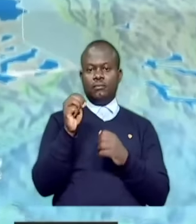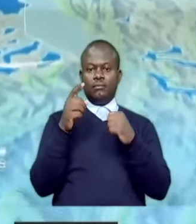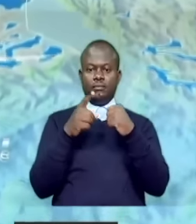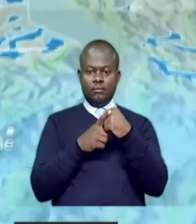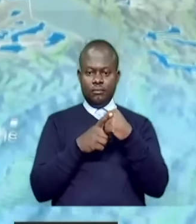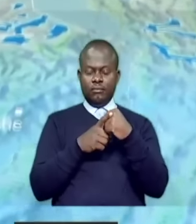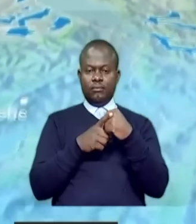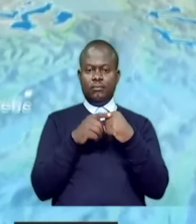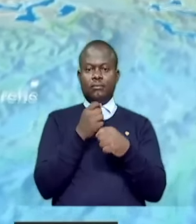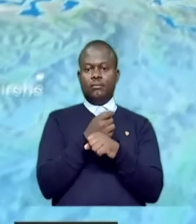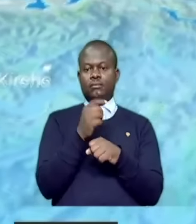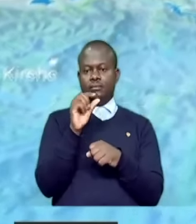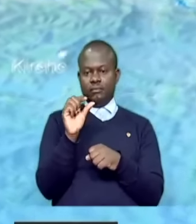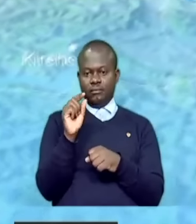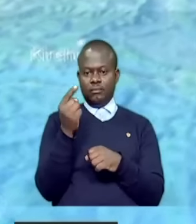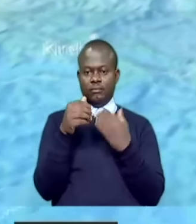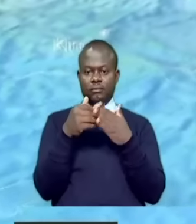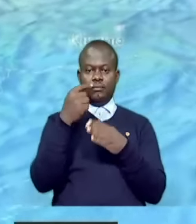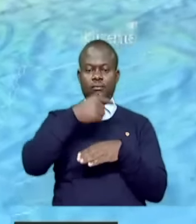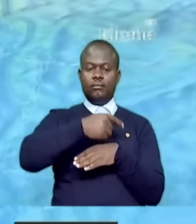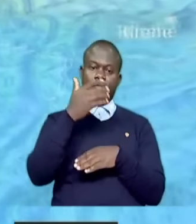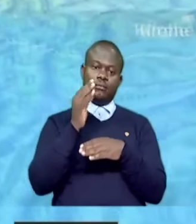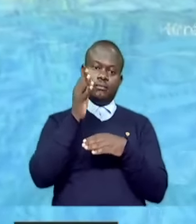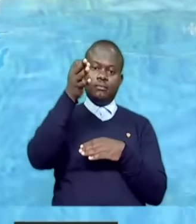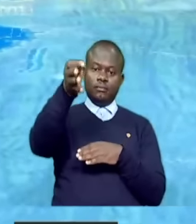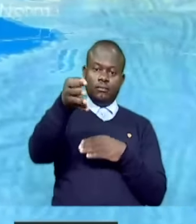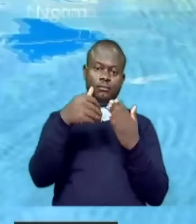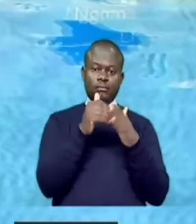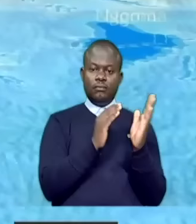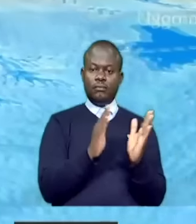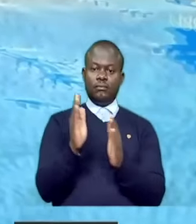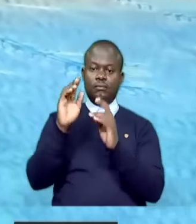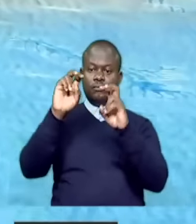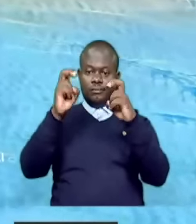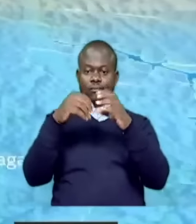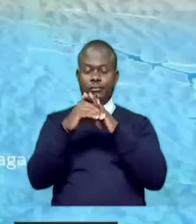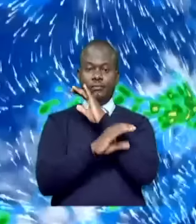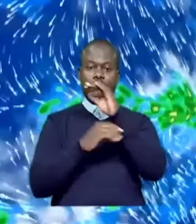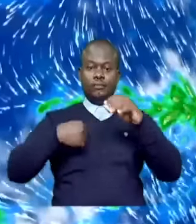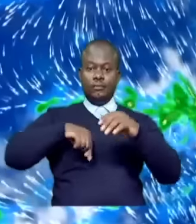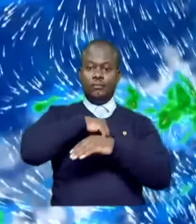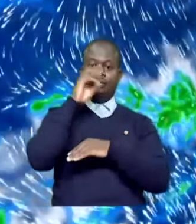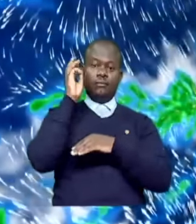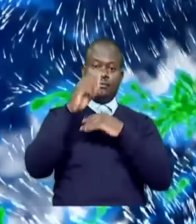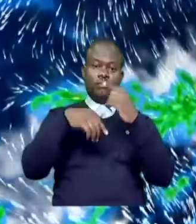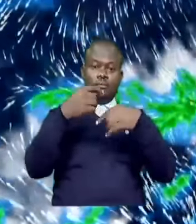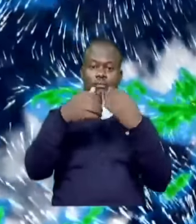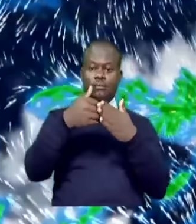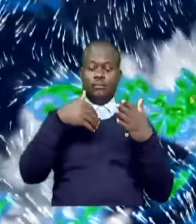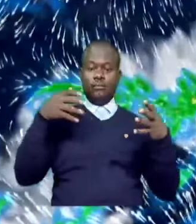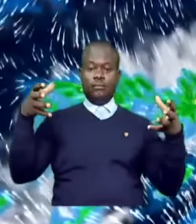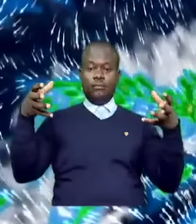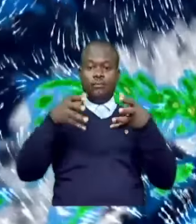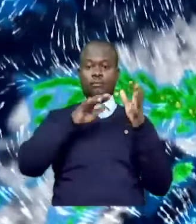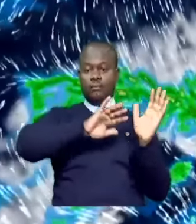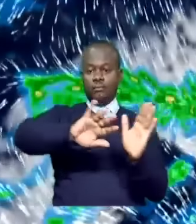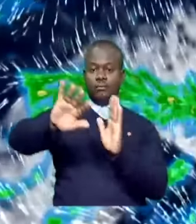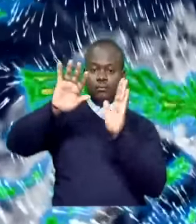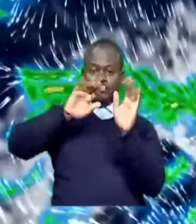mu isagonda. Naho mu minsi itanu iri imbere biteganyijwe yuko mu gihugu cyacu tuzakomeza kugira ihuriro ry'imiyaga